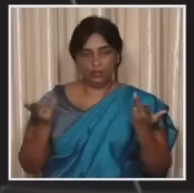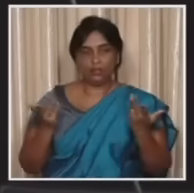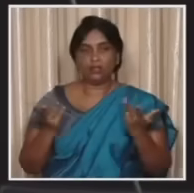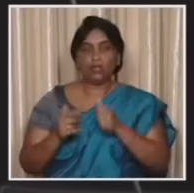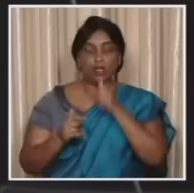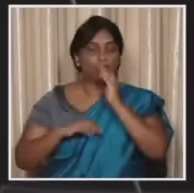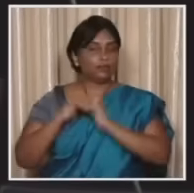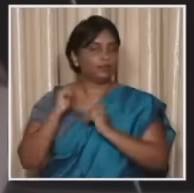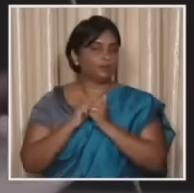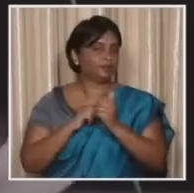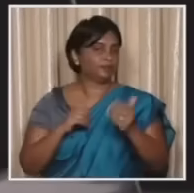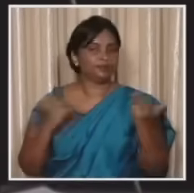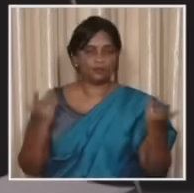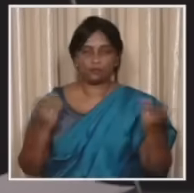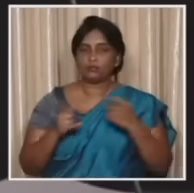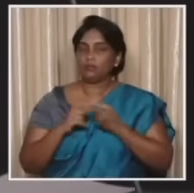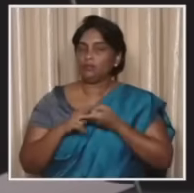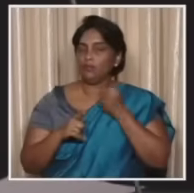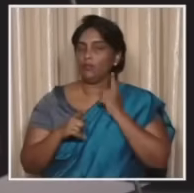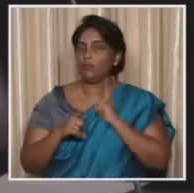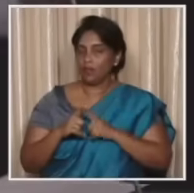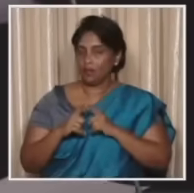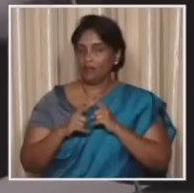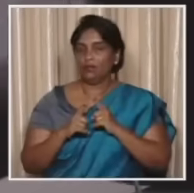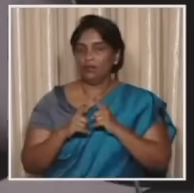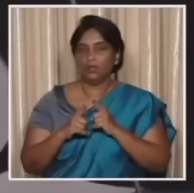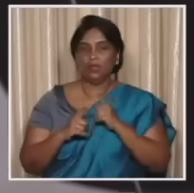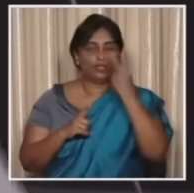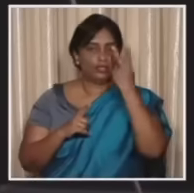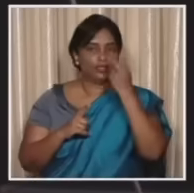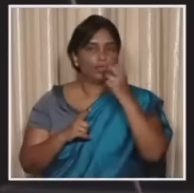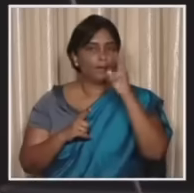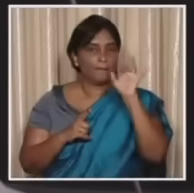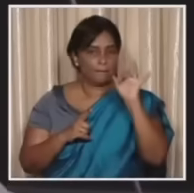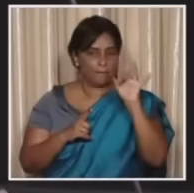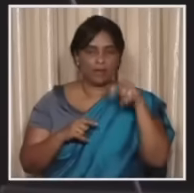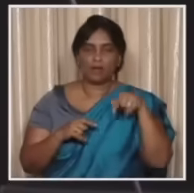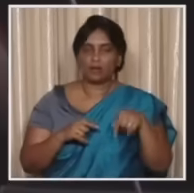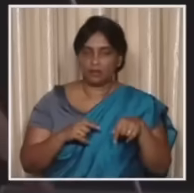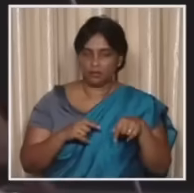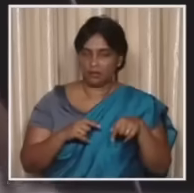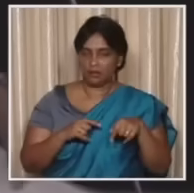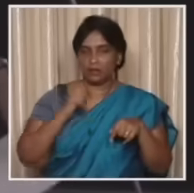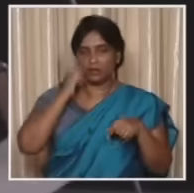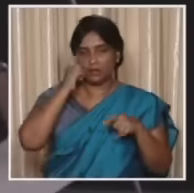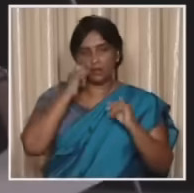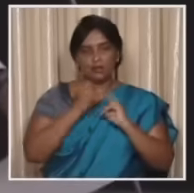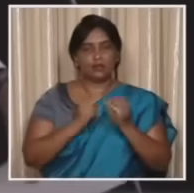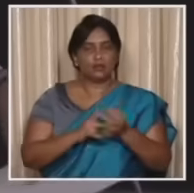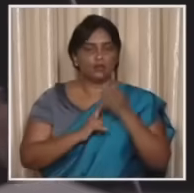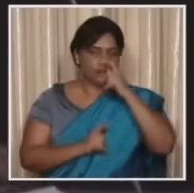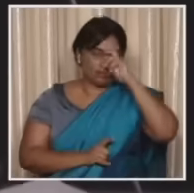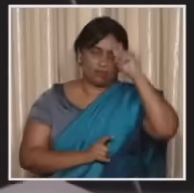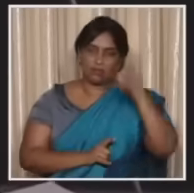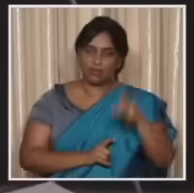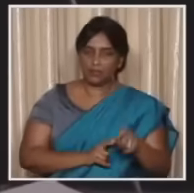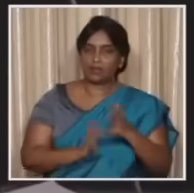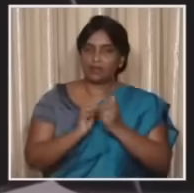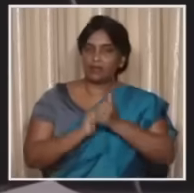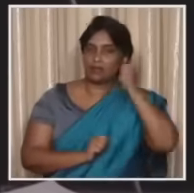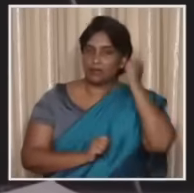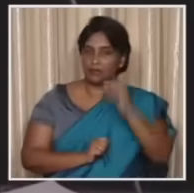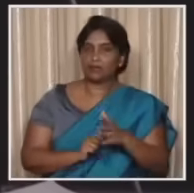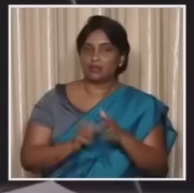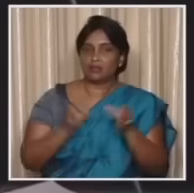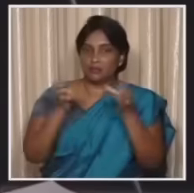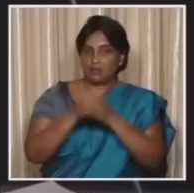කිසිදු වැඩපිළිවෙලක් නැහැ. දැන් උදාහරණයක් විදියට 2015 දැන් අද දැන් මේ සජිත් ප්‍රේමදාස මැතිතුමාට මඩ ගහන්න